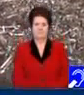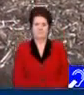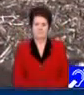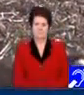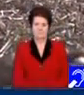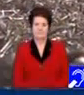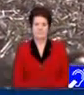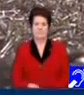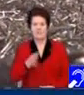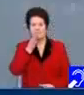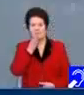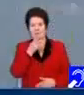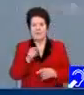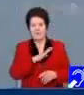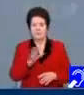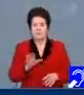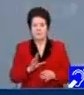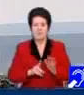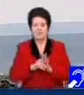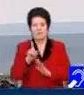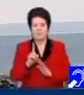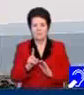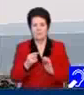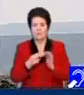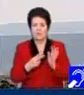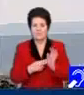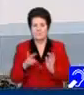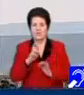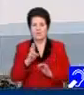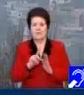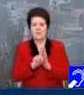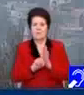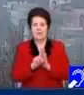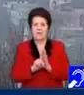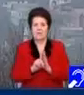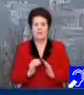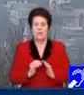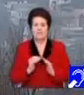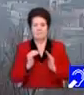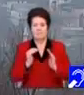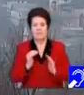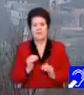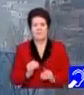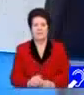Vremea geroasă nu va ține mult. Începând cu 17 ianuarie, temperaturile vor crește treptat.